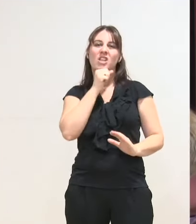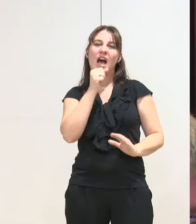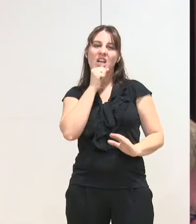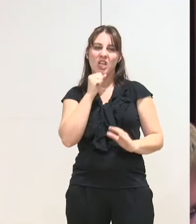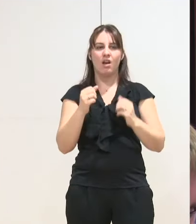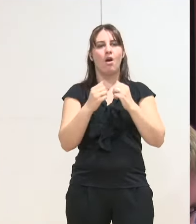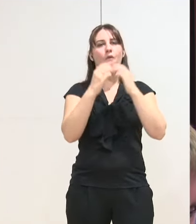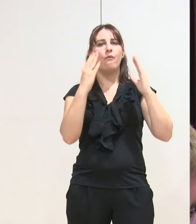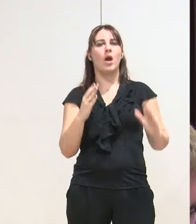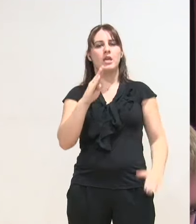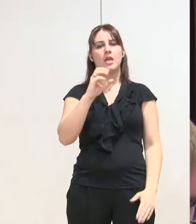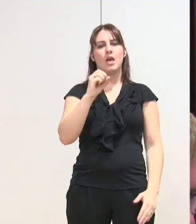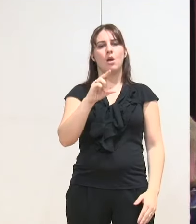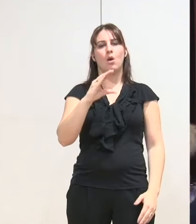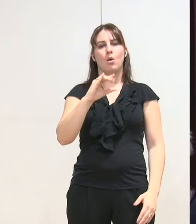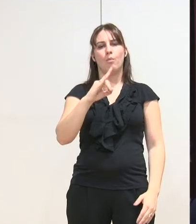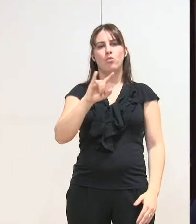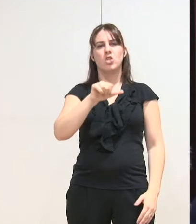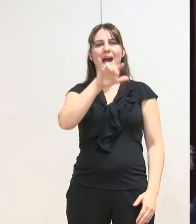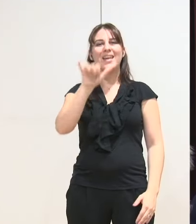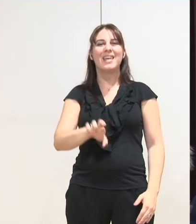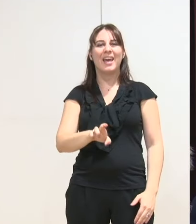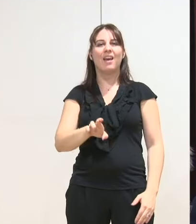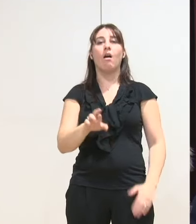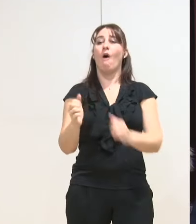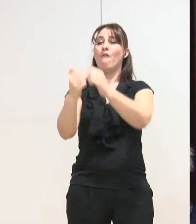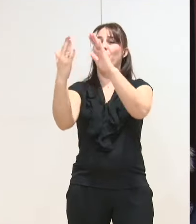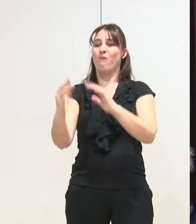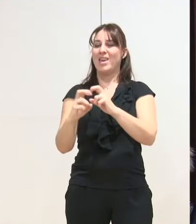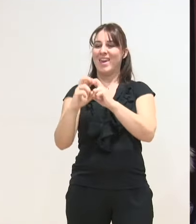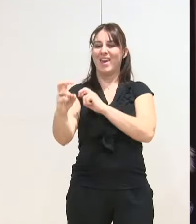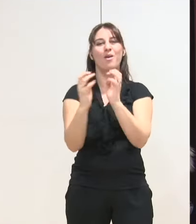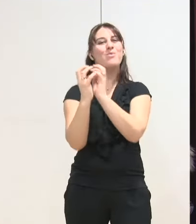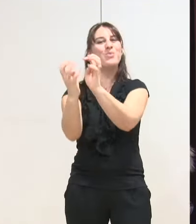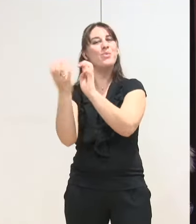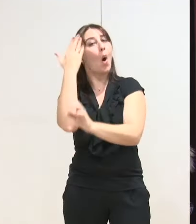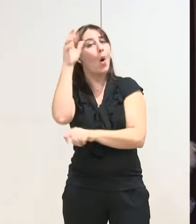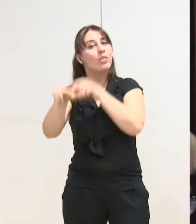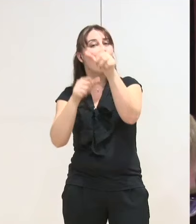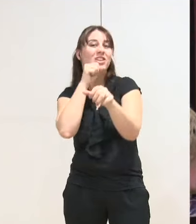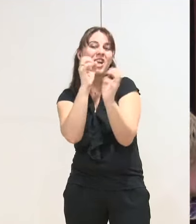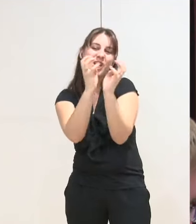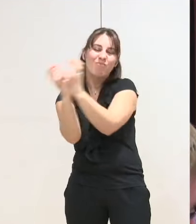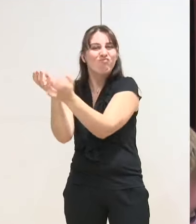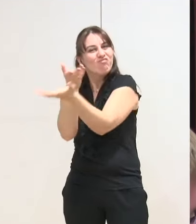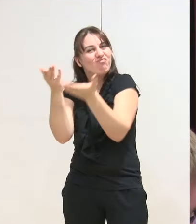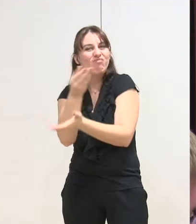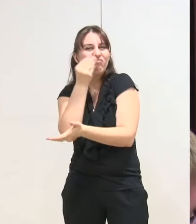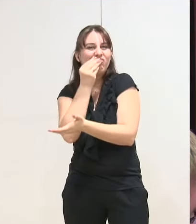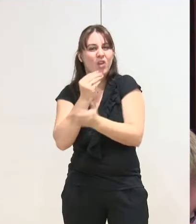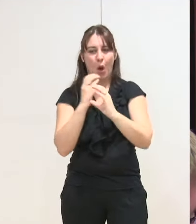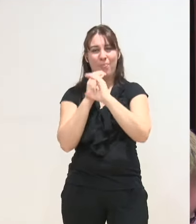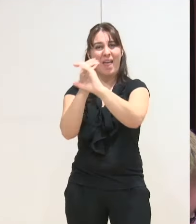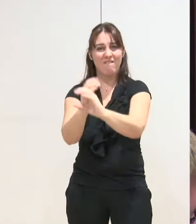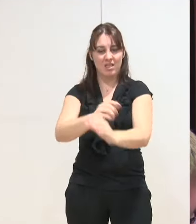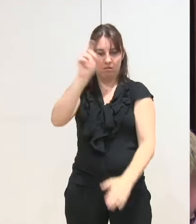foyer bouchailler afin qu'ell rejoignent ce foyer où elles peuvent prendre leur repas en compagnie d'autres personnes âgées décision effective de la